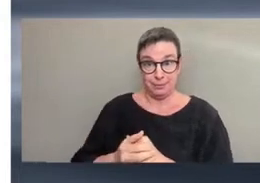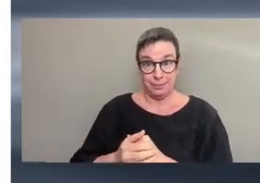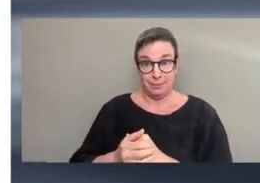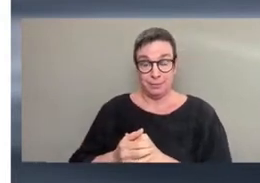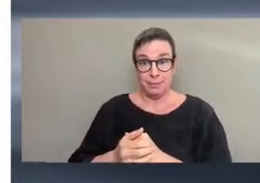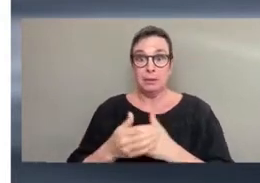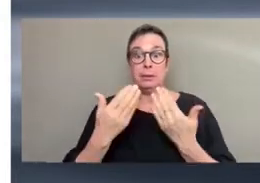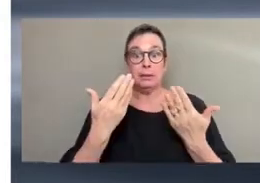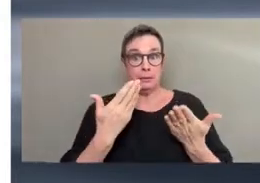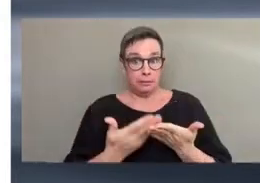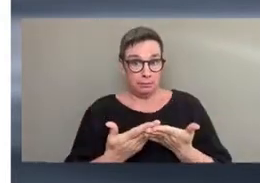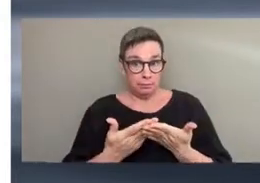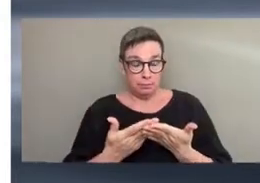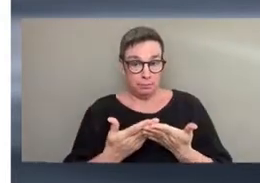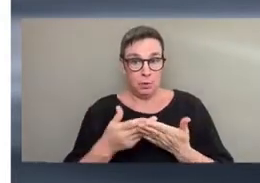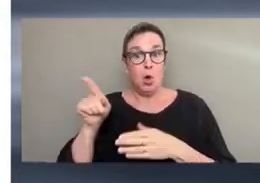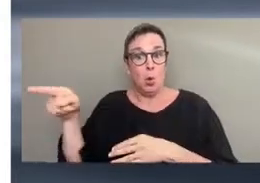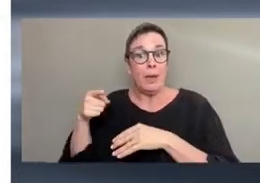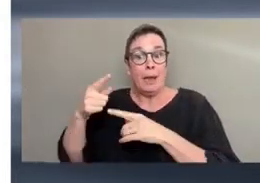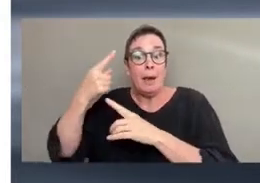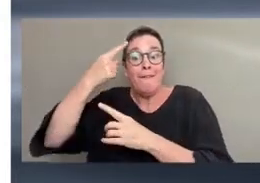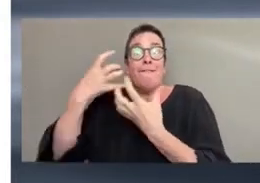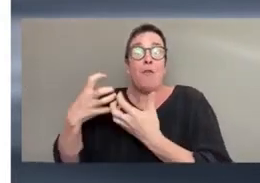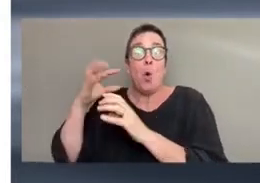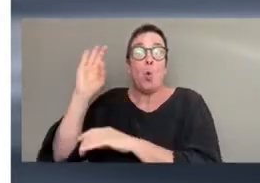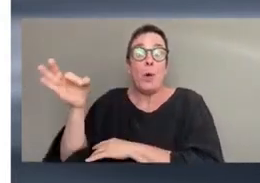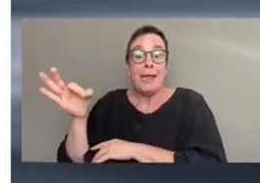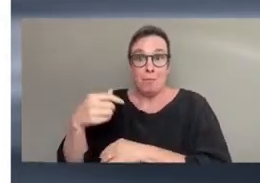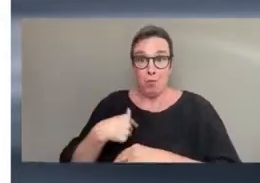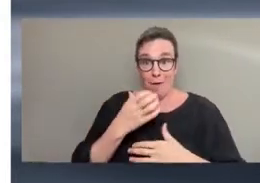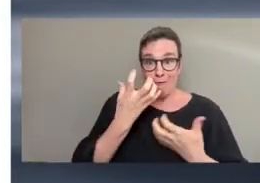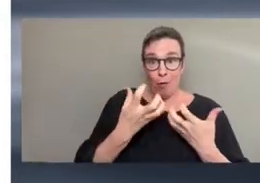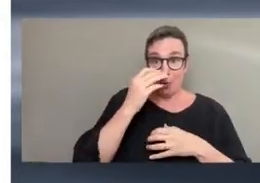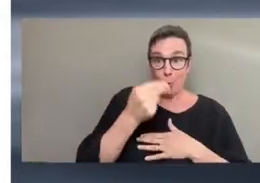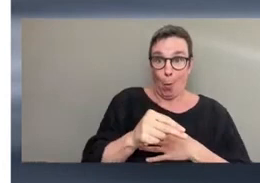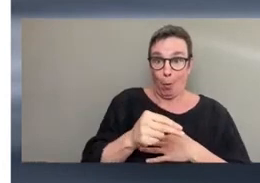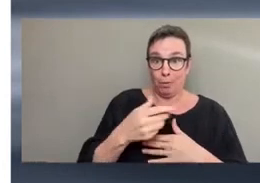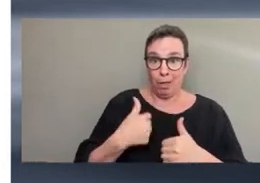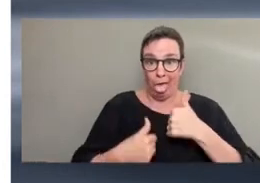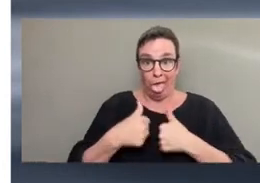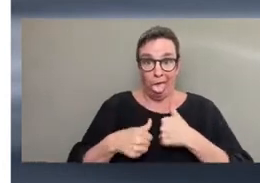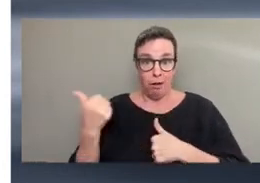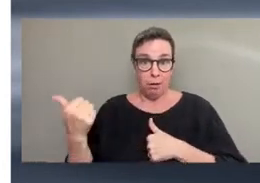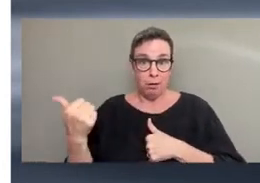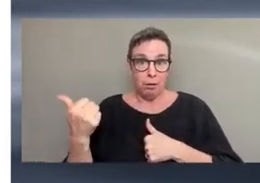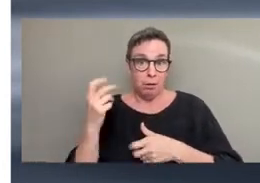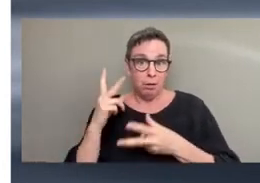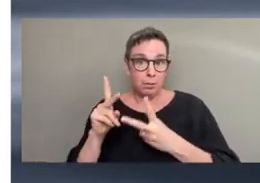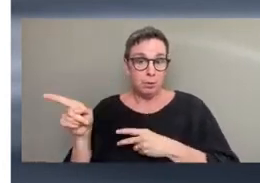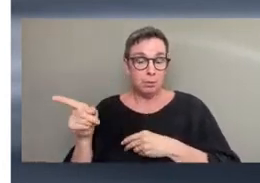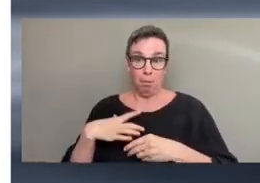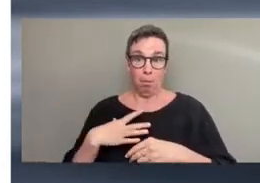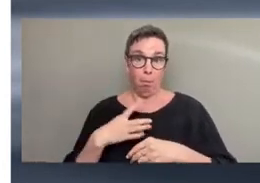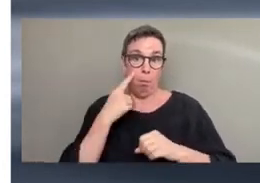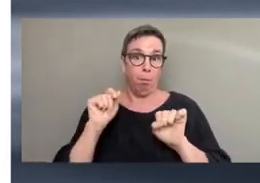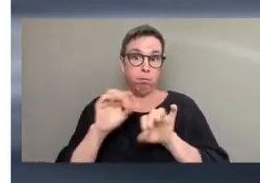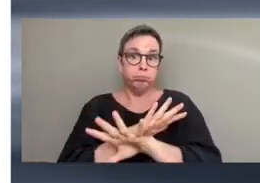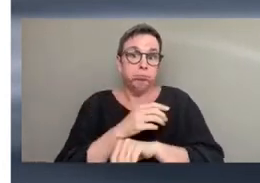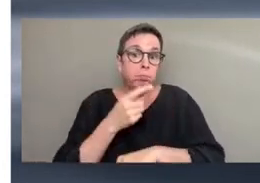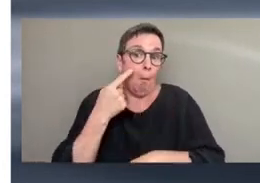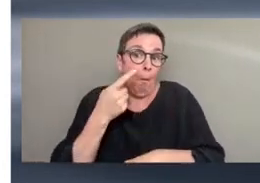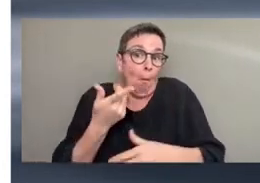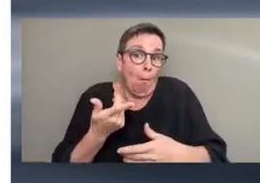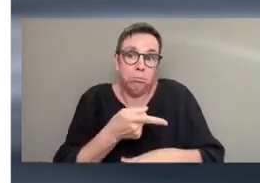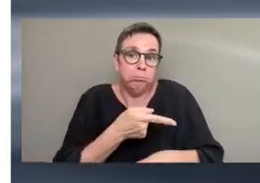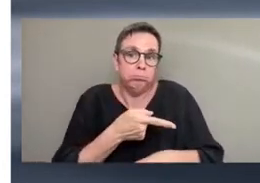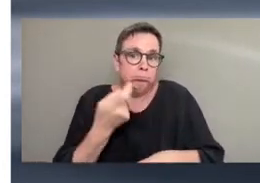Là, lui était pour, moi j'étais contre. Est-ce qu'il ne s'est pas dit à un moment donné, bah, de toute façon, il ne voit pas,